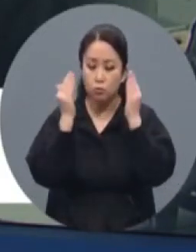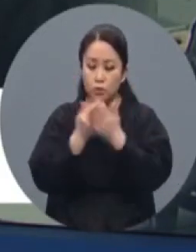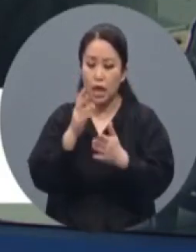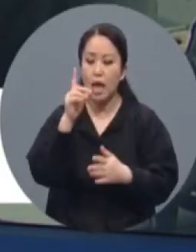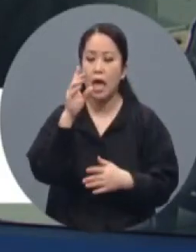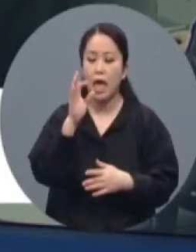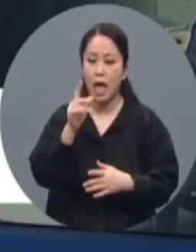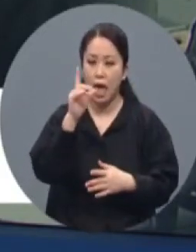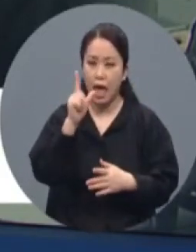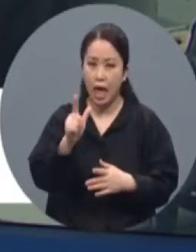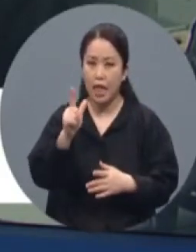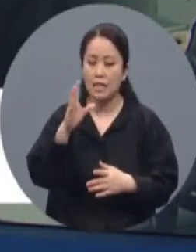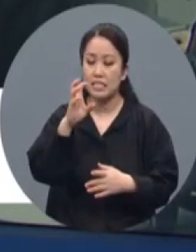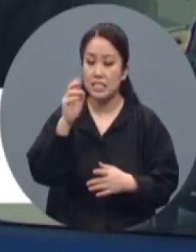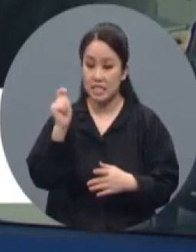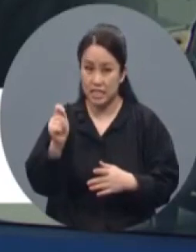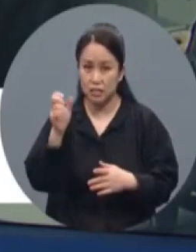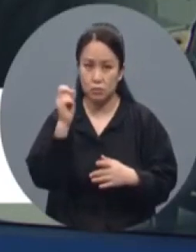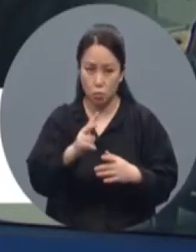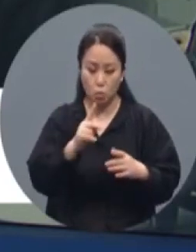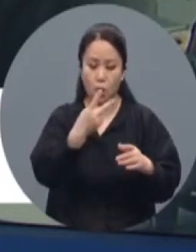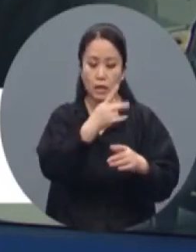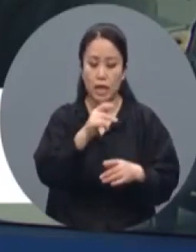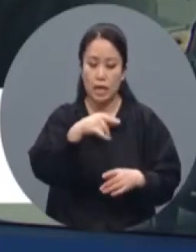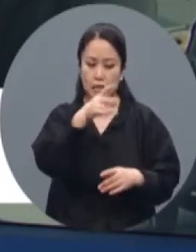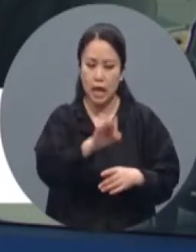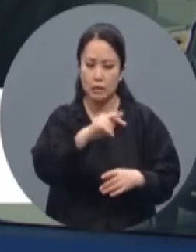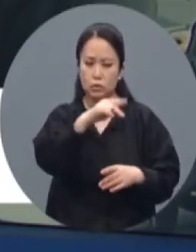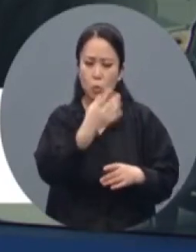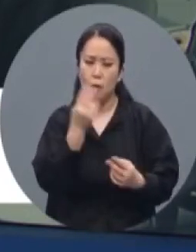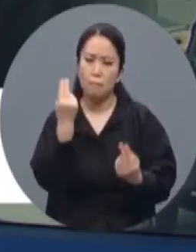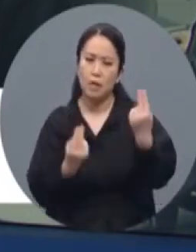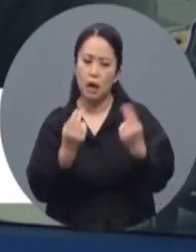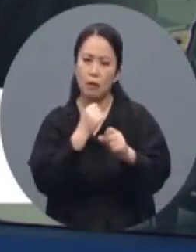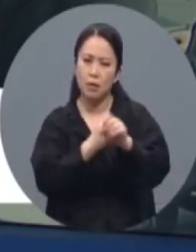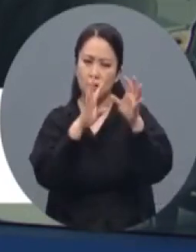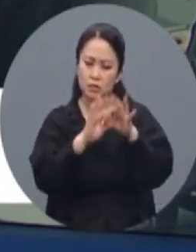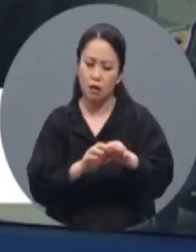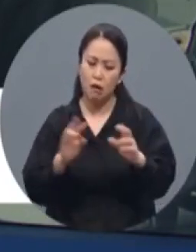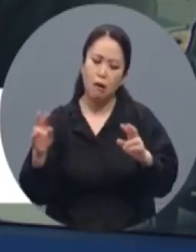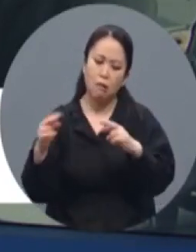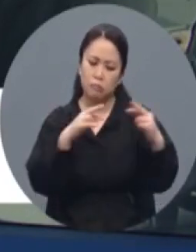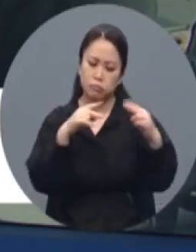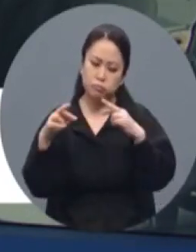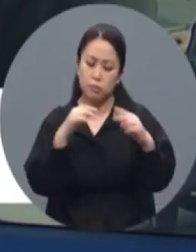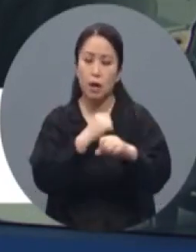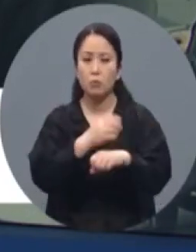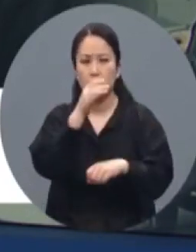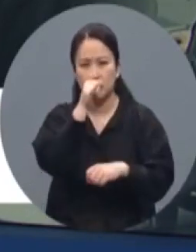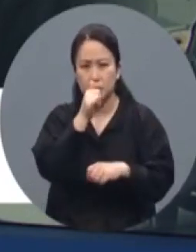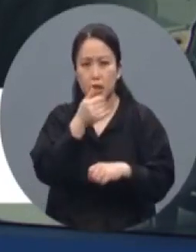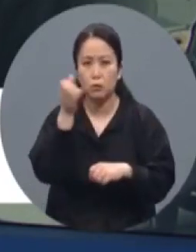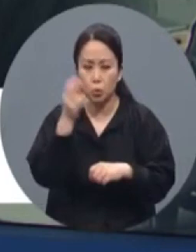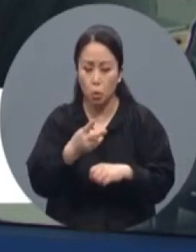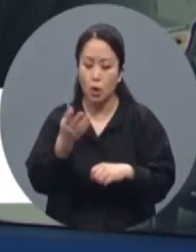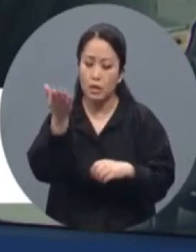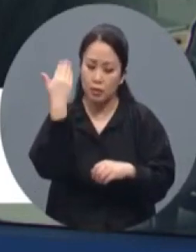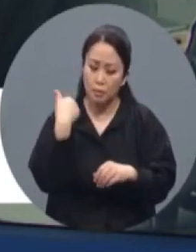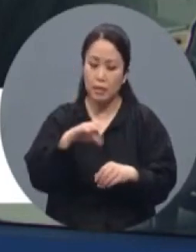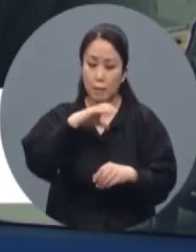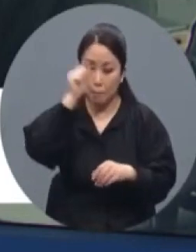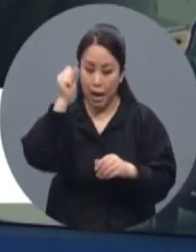여야가 특혜 공방을 벌였는데요. 당선 직후 LCT 자택을 매매해 차익을 기부하겠다던 박형준